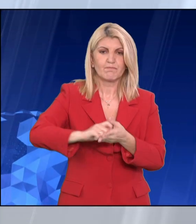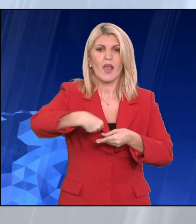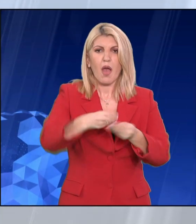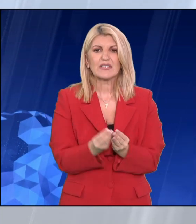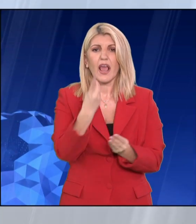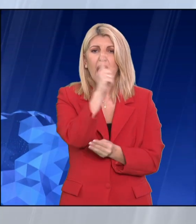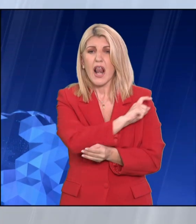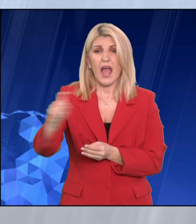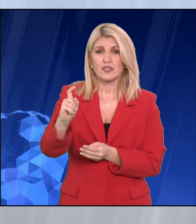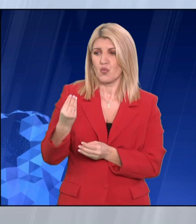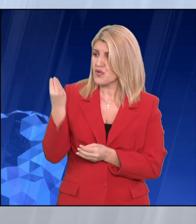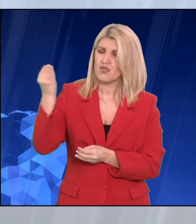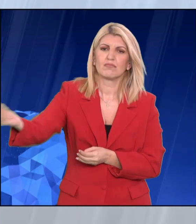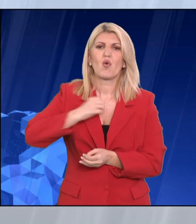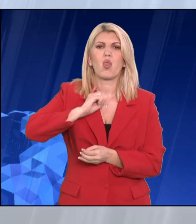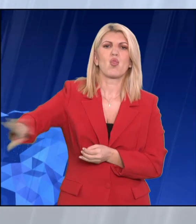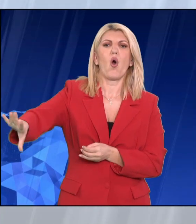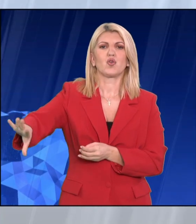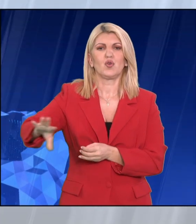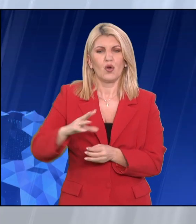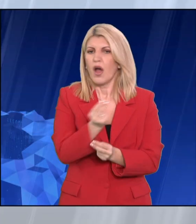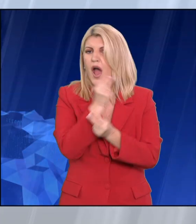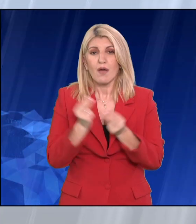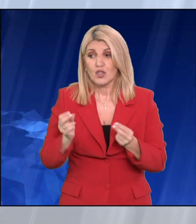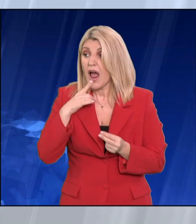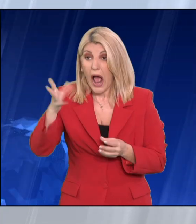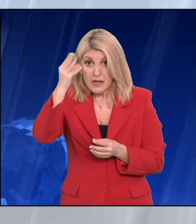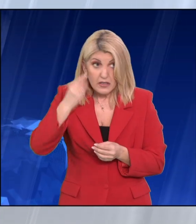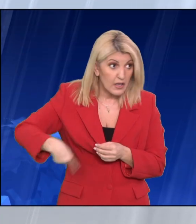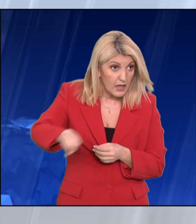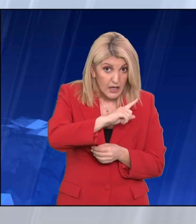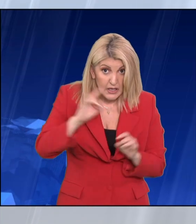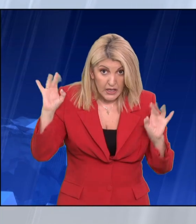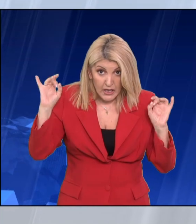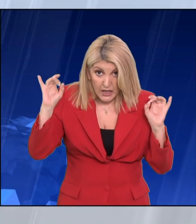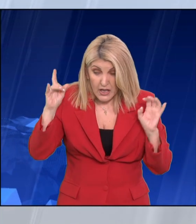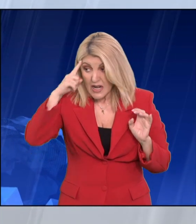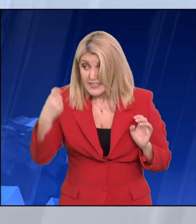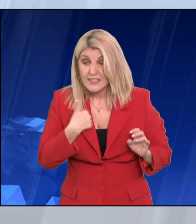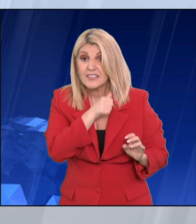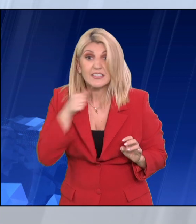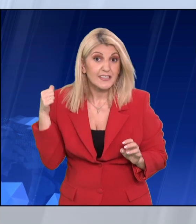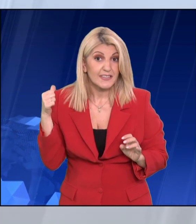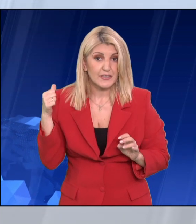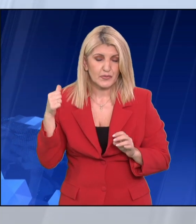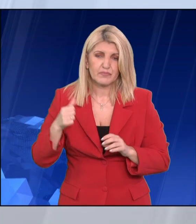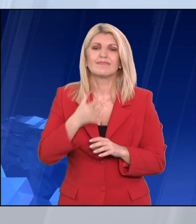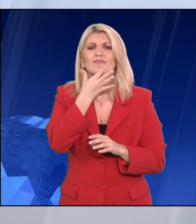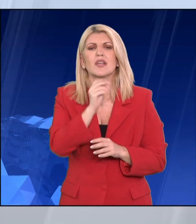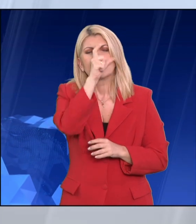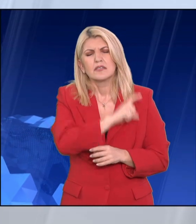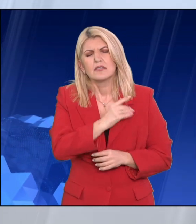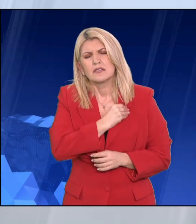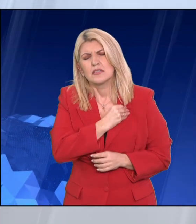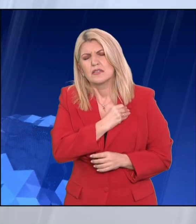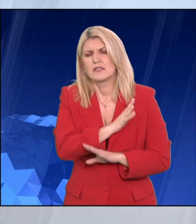Εκείνη μόνο ξένη και μέσα της θα κλαίει. Από την εφηβεία του έκανε πολλές δουλειές, αλλά βασικά σε συνεργείο